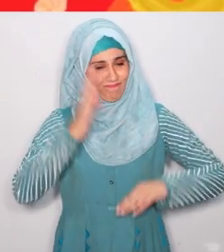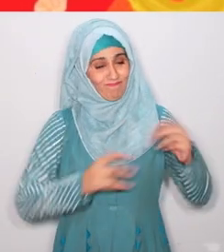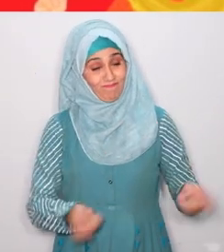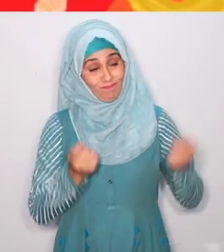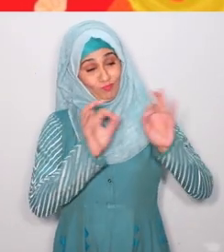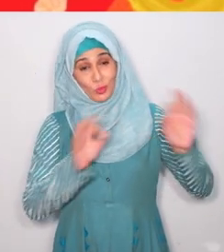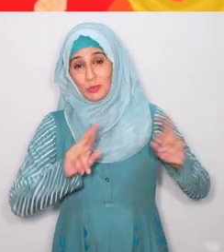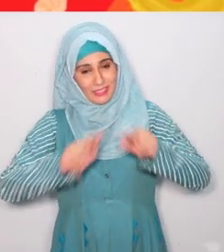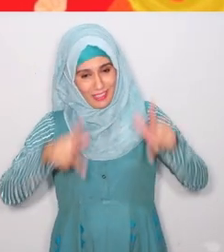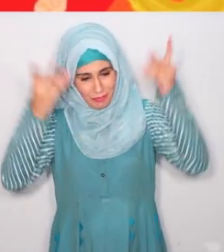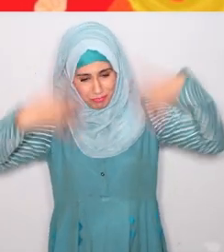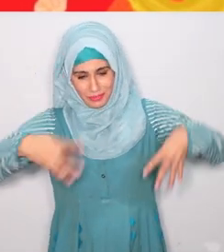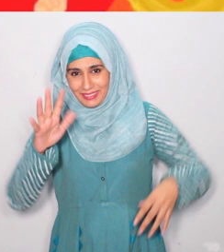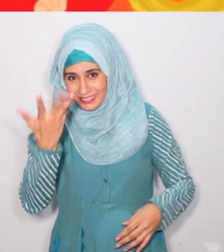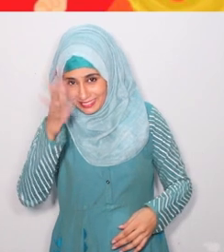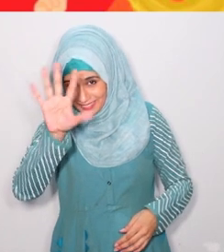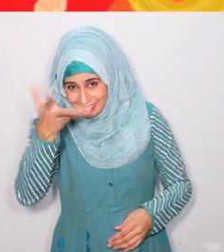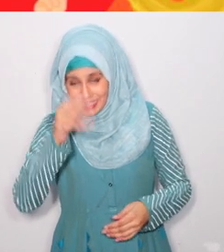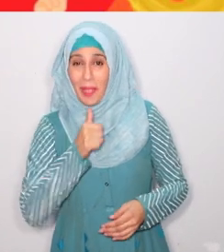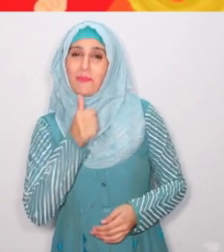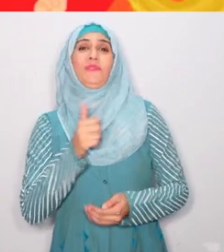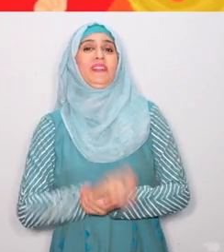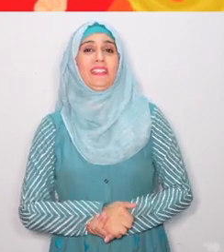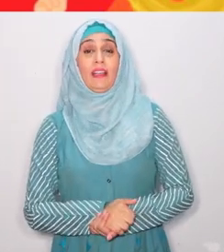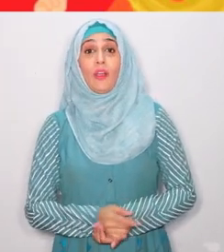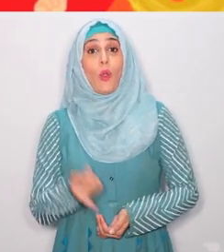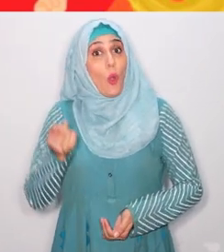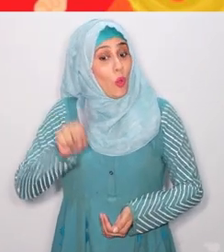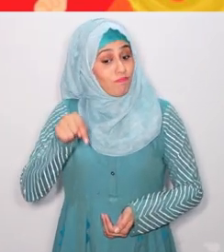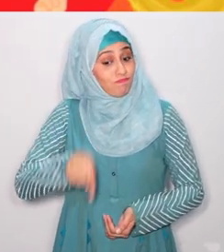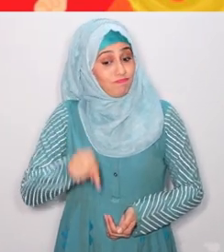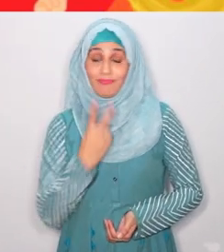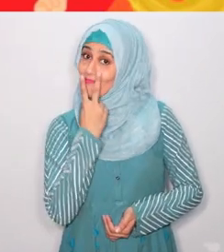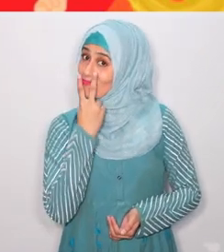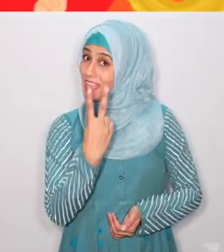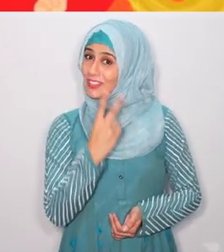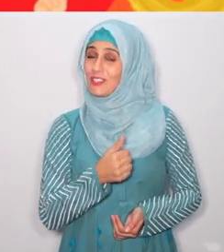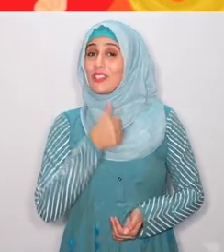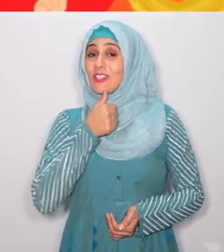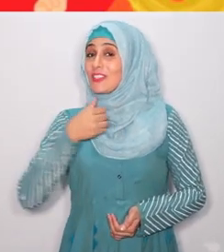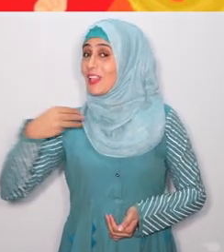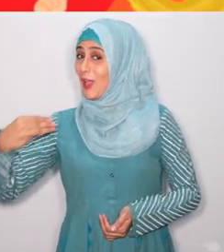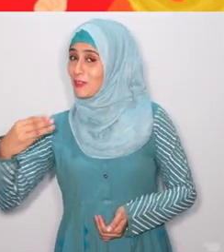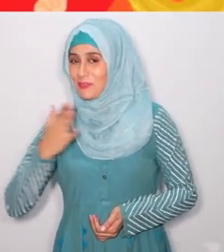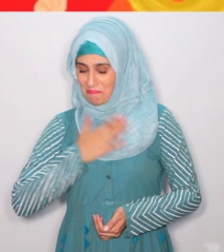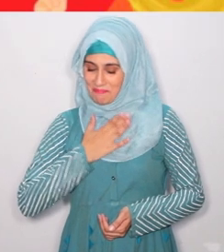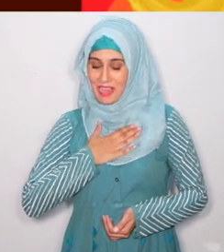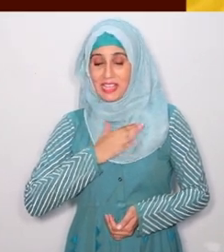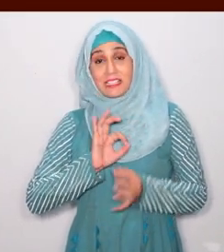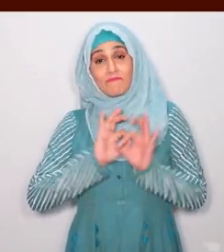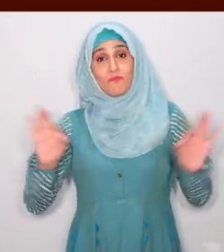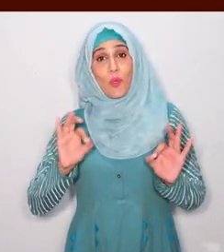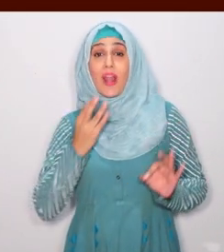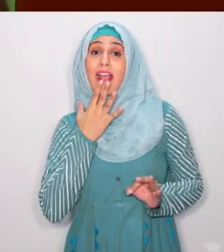और ये देखे चाचू, मैंने सारे रंगों के बारे में सीख लिया और ये तस्वीर भी बनाई है।